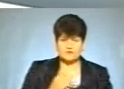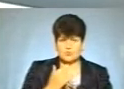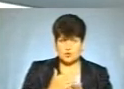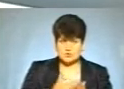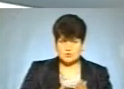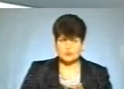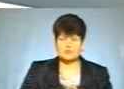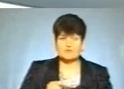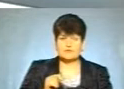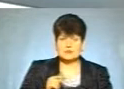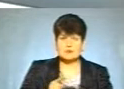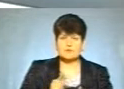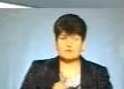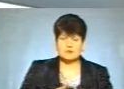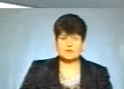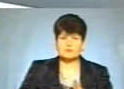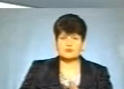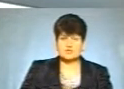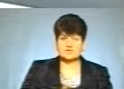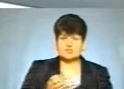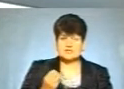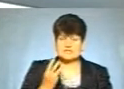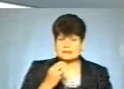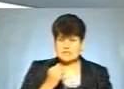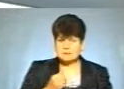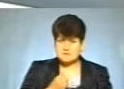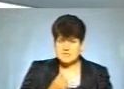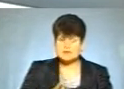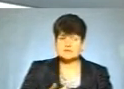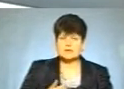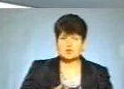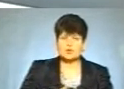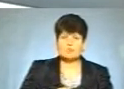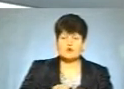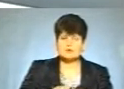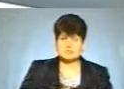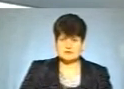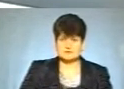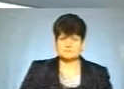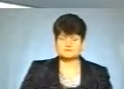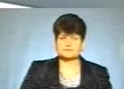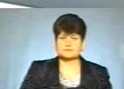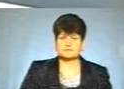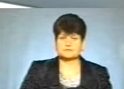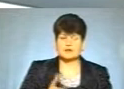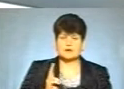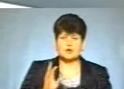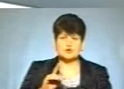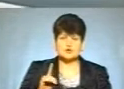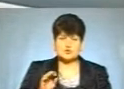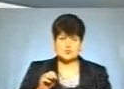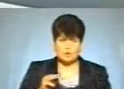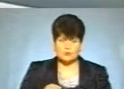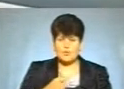це вона повинна починатися ще за 3 місяці до намічуваних процесів. Це саме КЗОТ